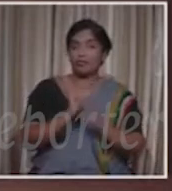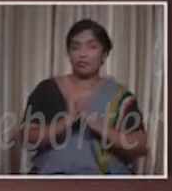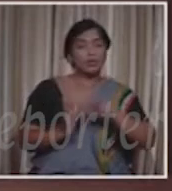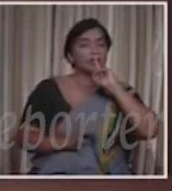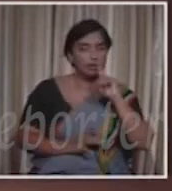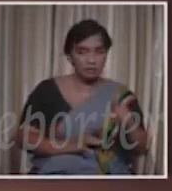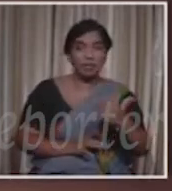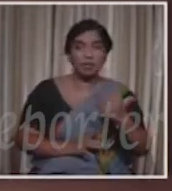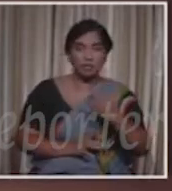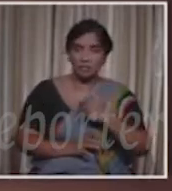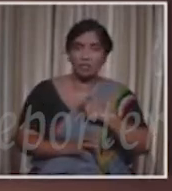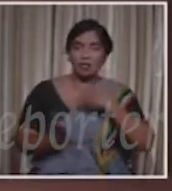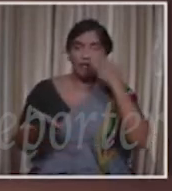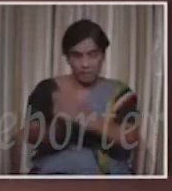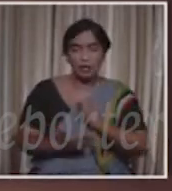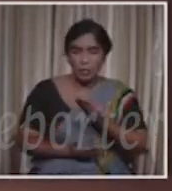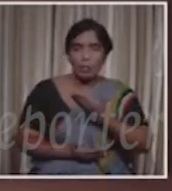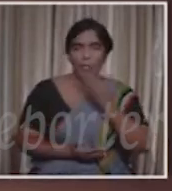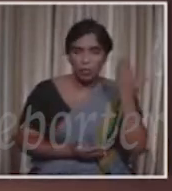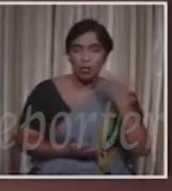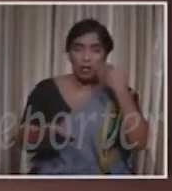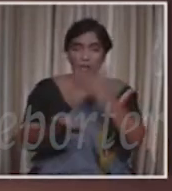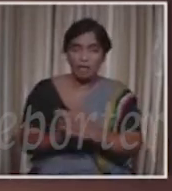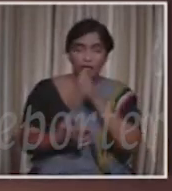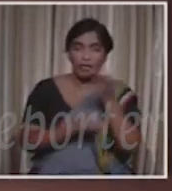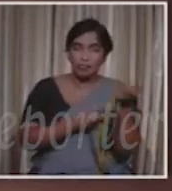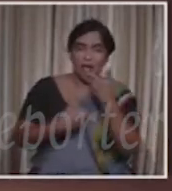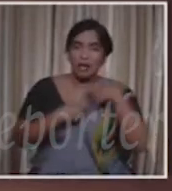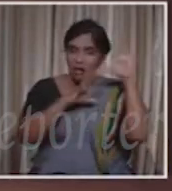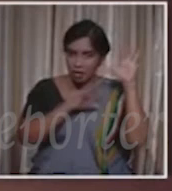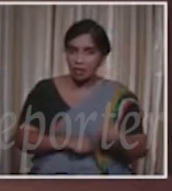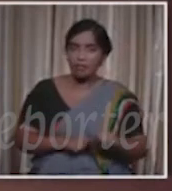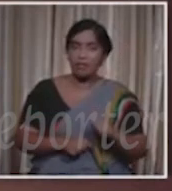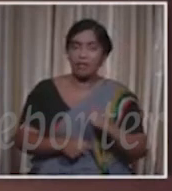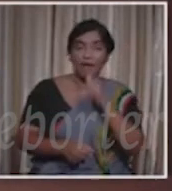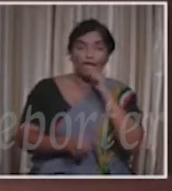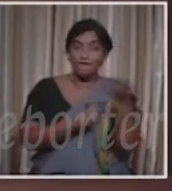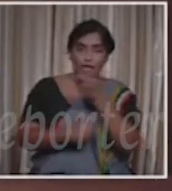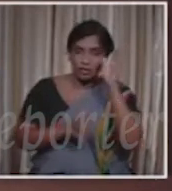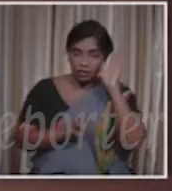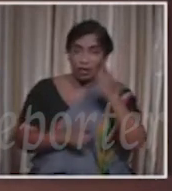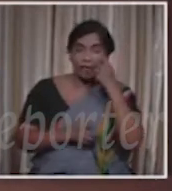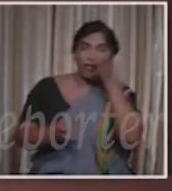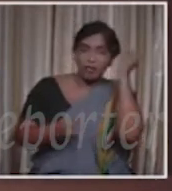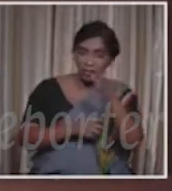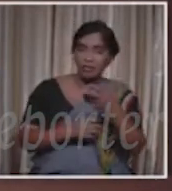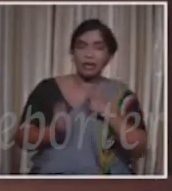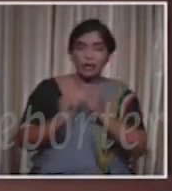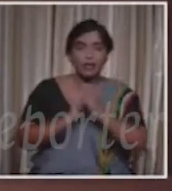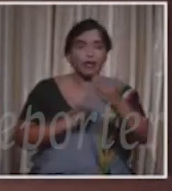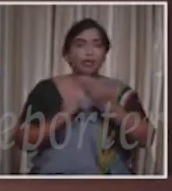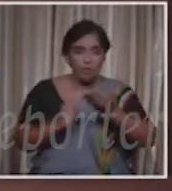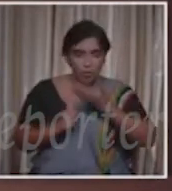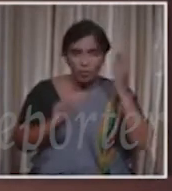අද මානවිකම් කොමිසමට කියලා ප්‍රකාශ කළා තියෙනවා මට මේක වළක්වන්න හැකියාව තිබුණා මම වැලක්වීම සඳහා කඳුළු ගෑස් ගෙනල්ලා තිබුණා මම වෝට ගෙනගෙන